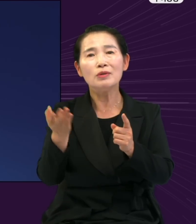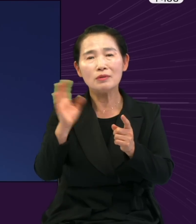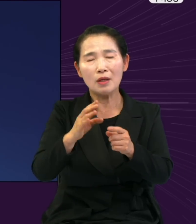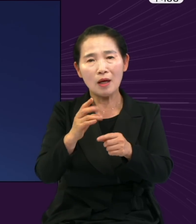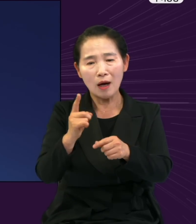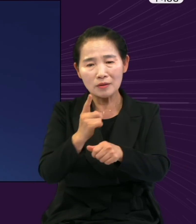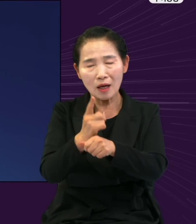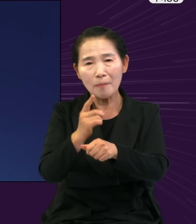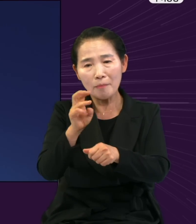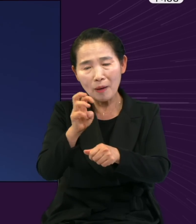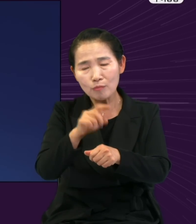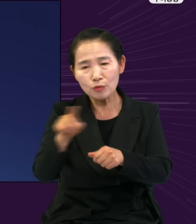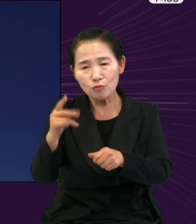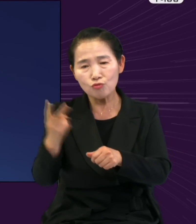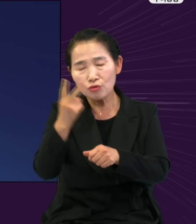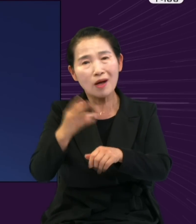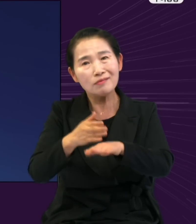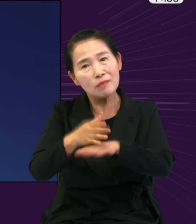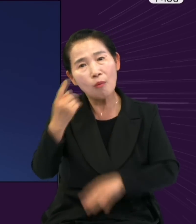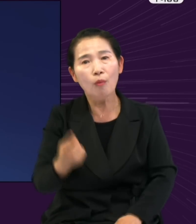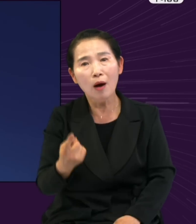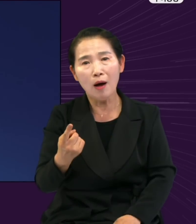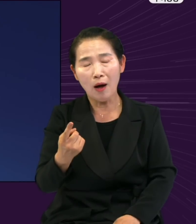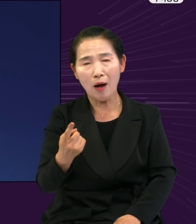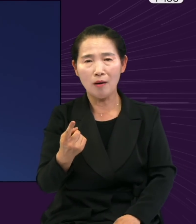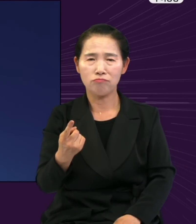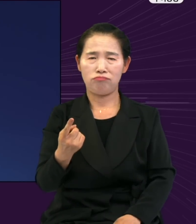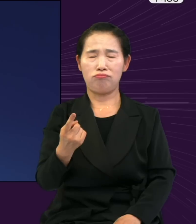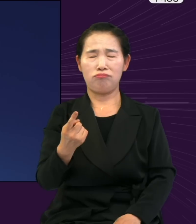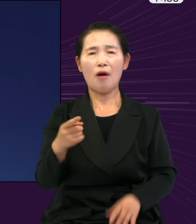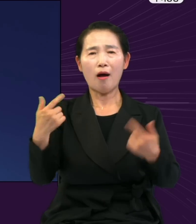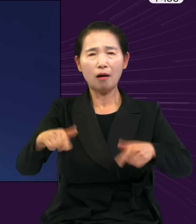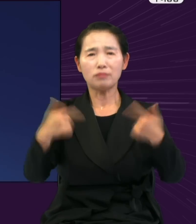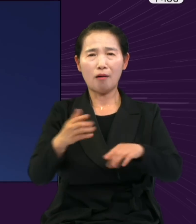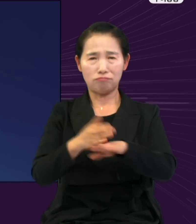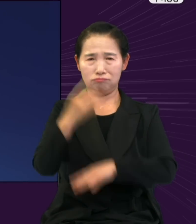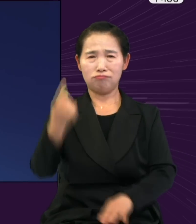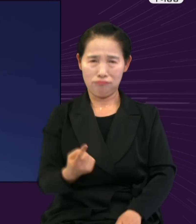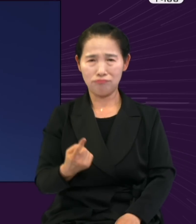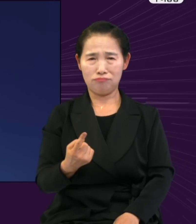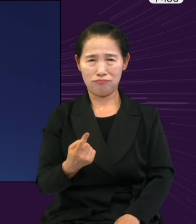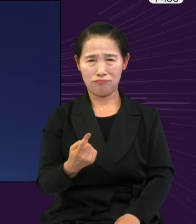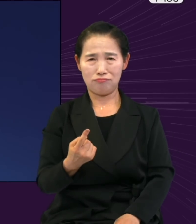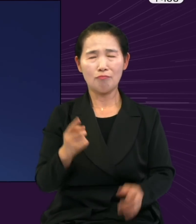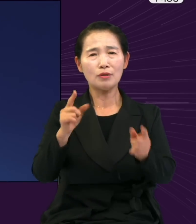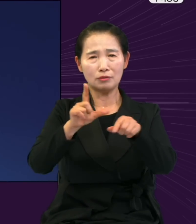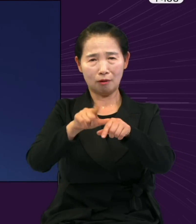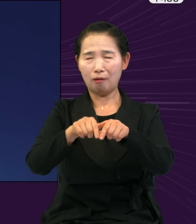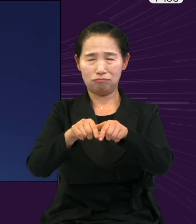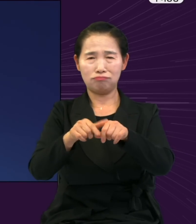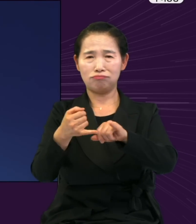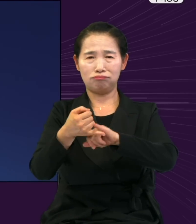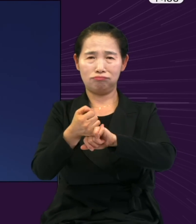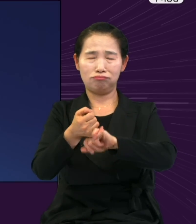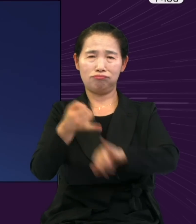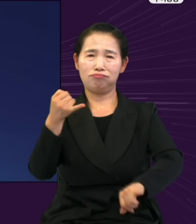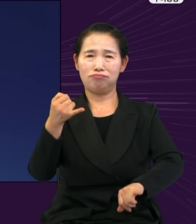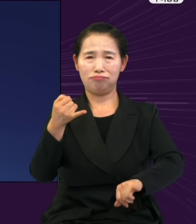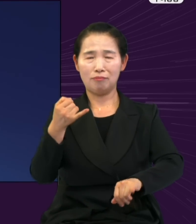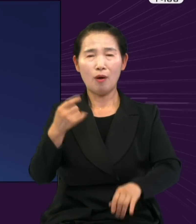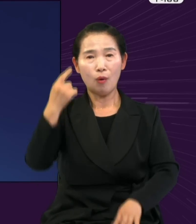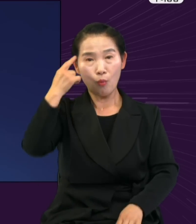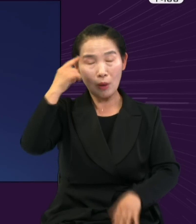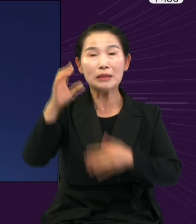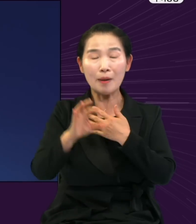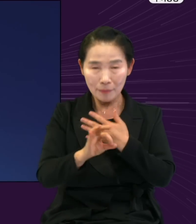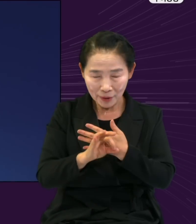왔더라고요. 늘 저를 만나는 시간에 이 사람은 늦었습니다. 왜냐하면 그가 걷는 길에